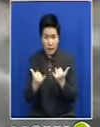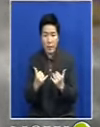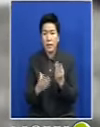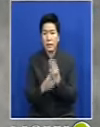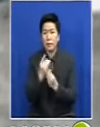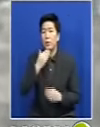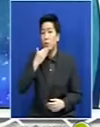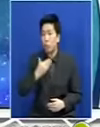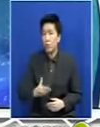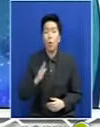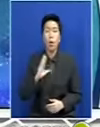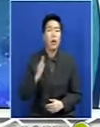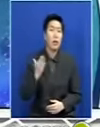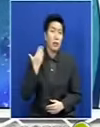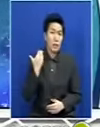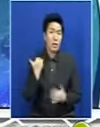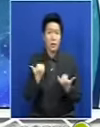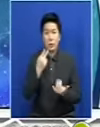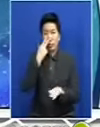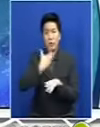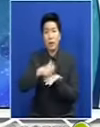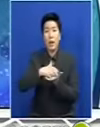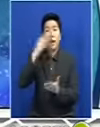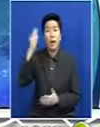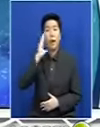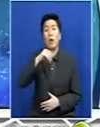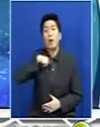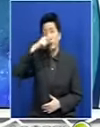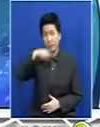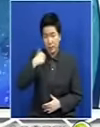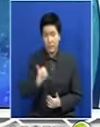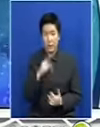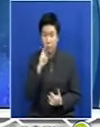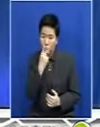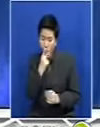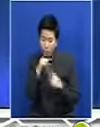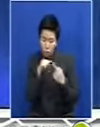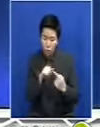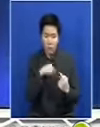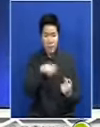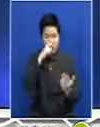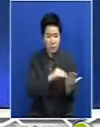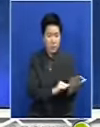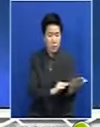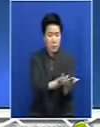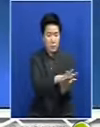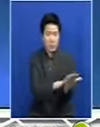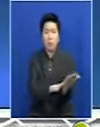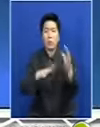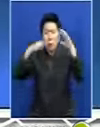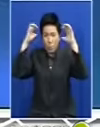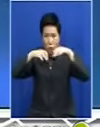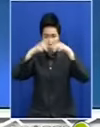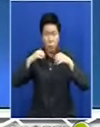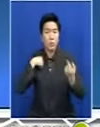ทั้งสัปดาห์ที่ผ่านมากลับมาติดตามลักษณะอากาศในประเทศไทยยังคงต้องจับตากันอย่างต่อเนื่องเพราะว่าทั่วประเทศไทยยังคงมีฝนดีอยู่นะครับ